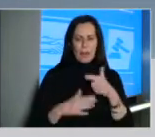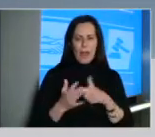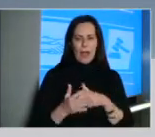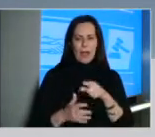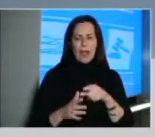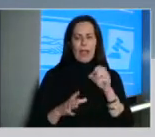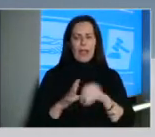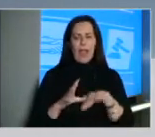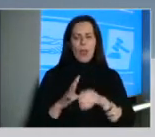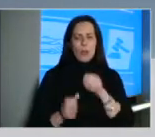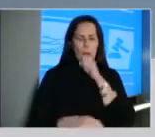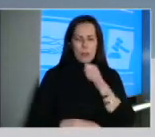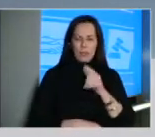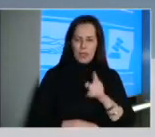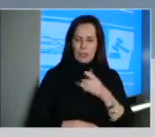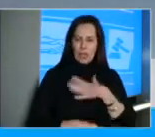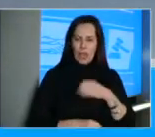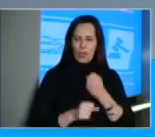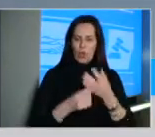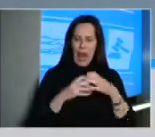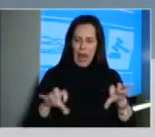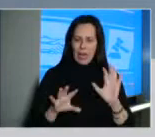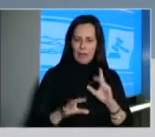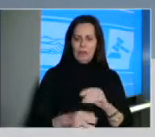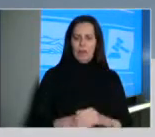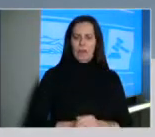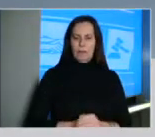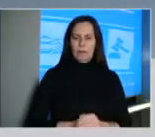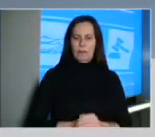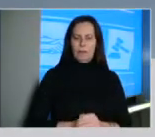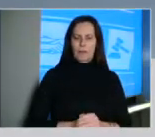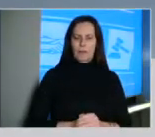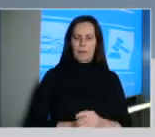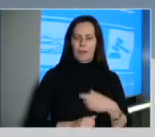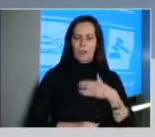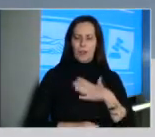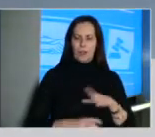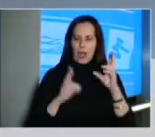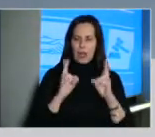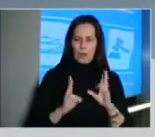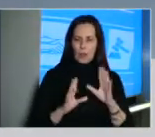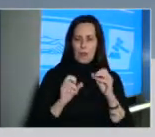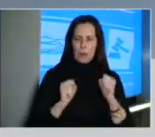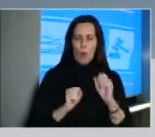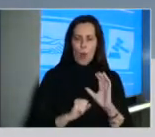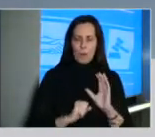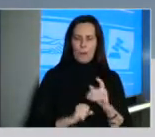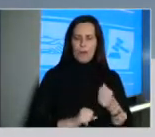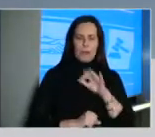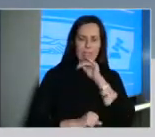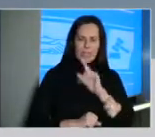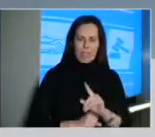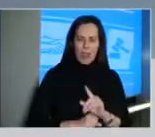קרנות הפנסיה, ואני רציתי לחלק באמת את הדיון שלנו ככה, ואתה עשית את זה עוד לפני שהתחלתי. אני רוצה רגע לעצור שנייה בביטוח הלאומי ובקצבת